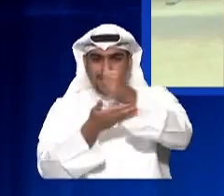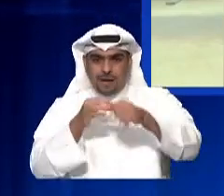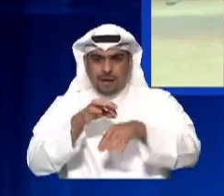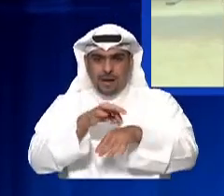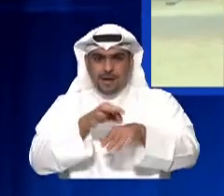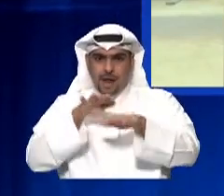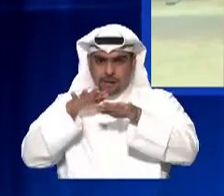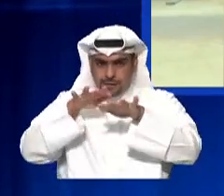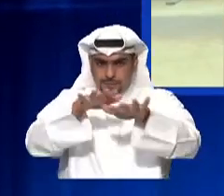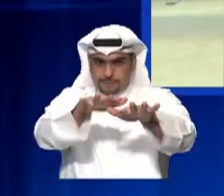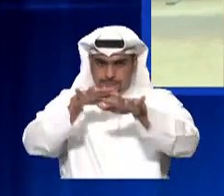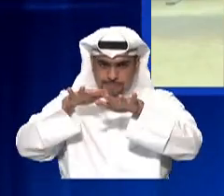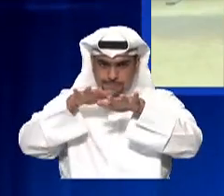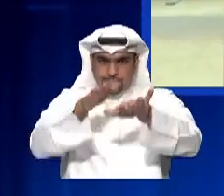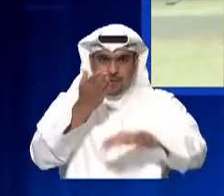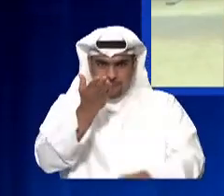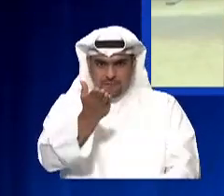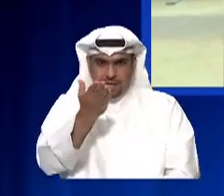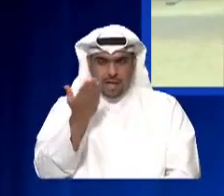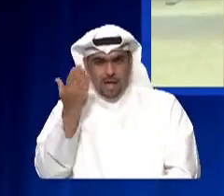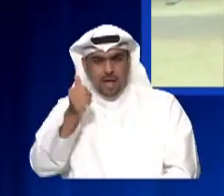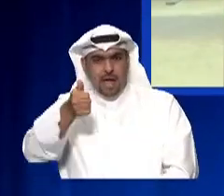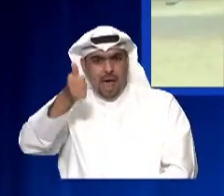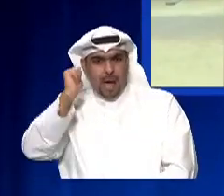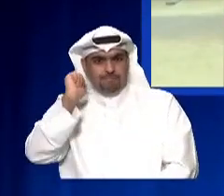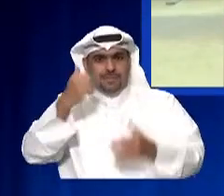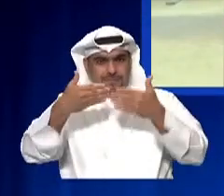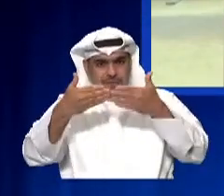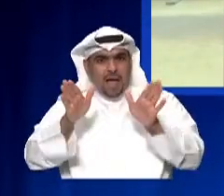بعد يوم من تدشينه؟ إليك تفضل.